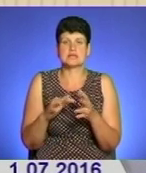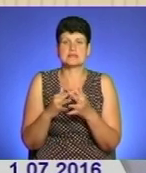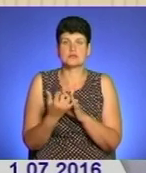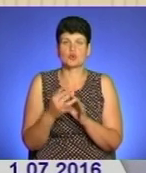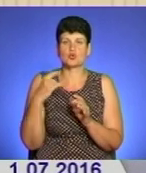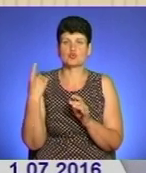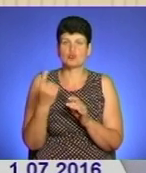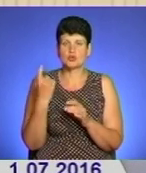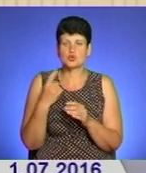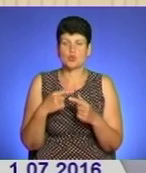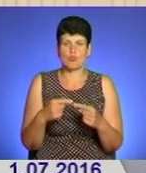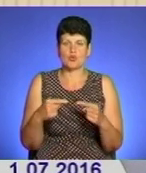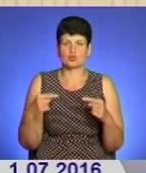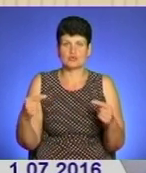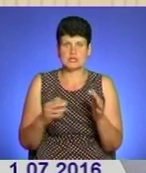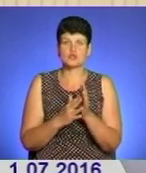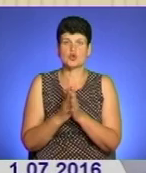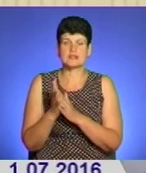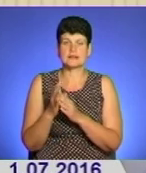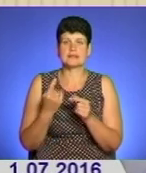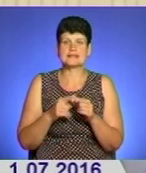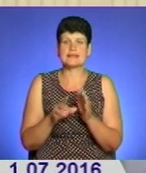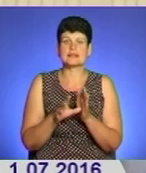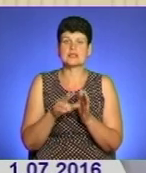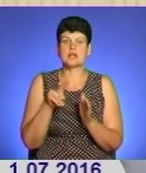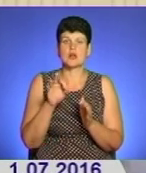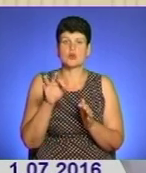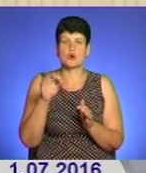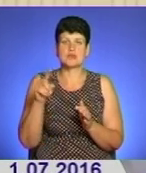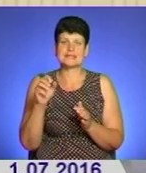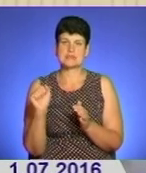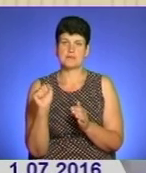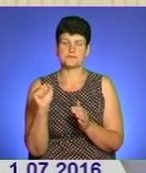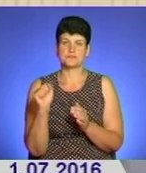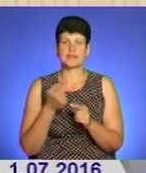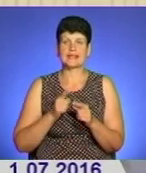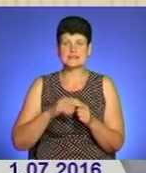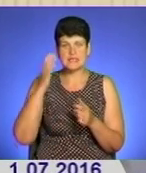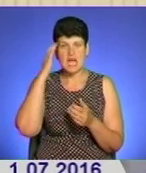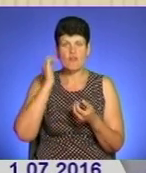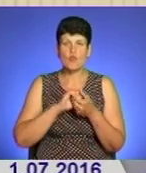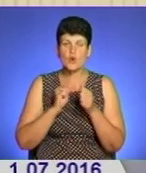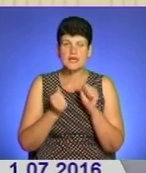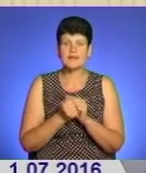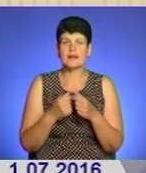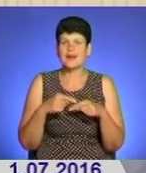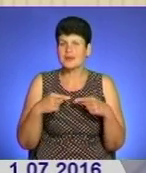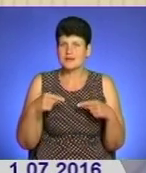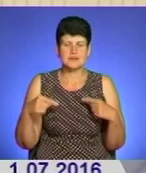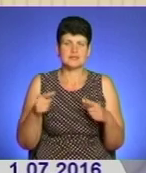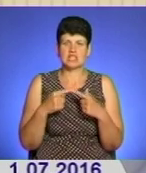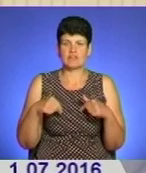з рослин, це енергетична лоза, це є вугілля, це є різні види, скажімо